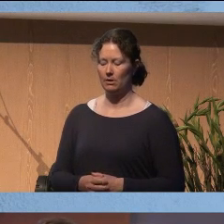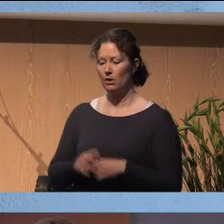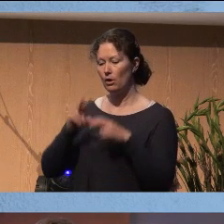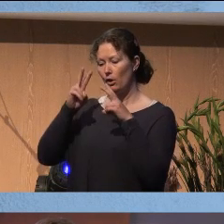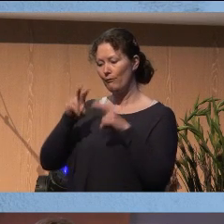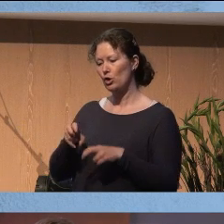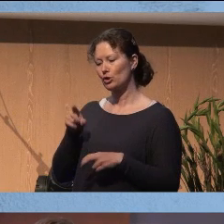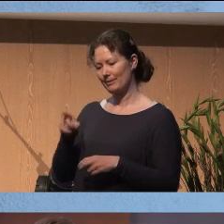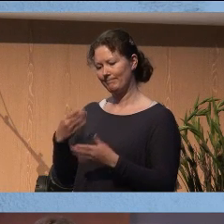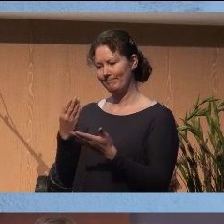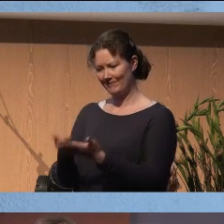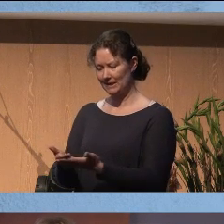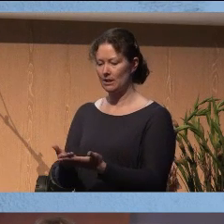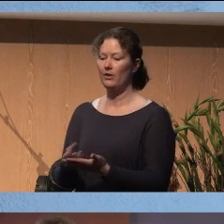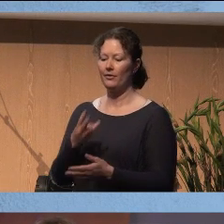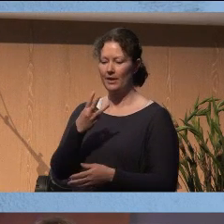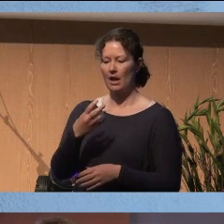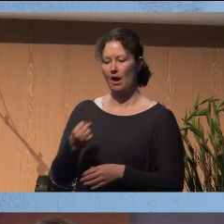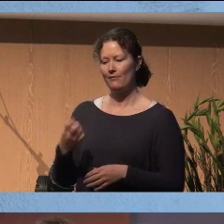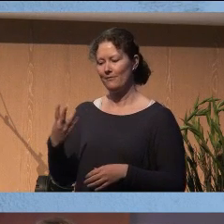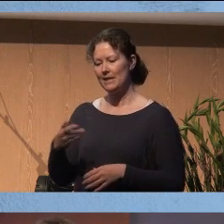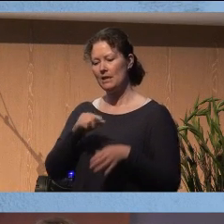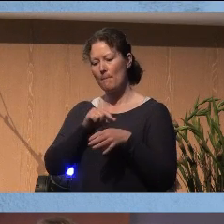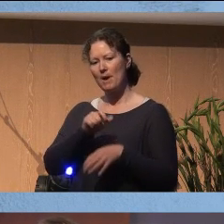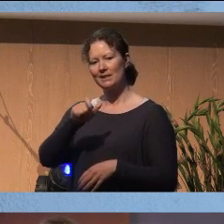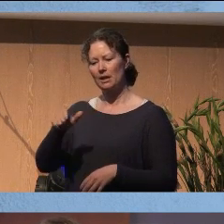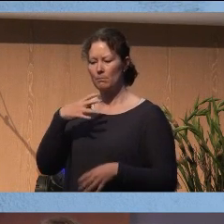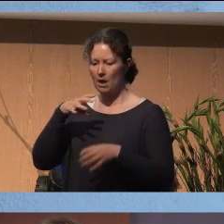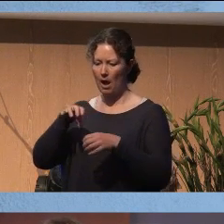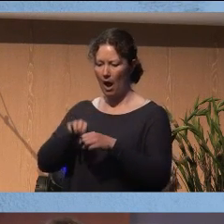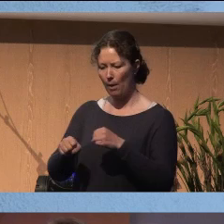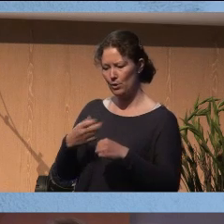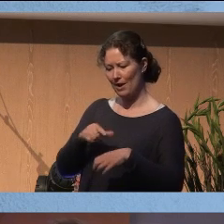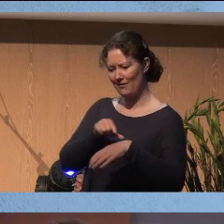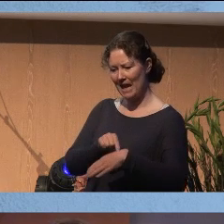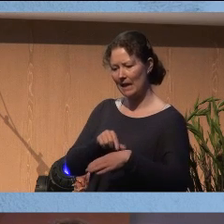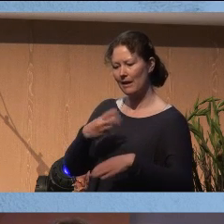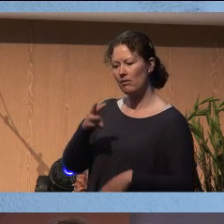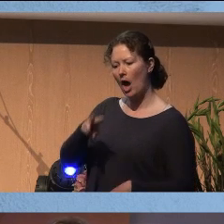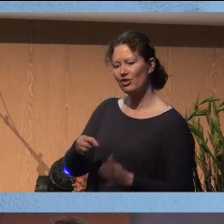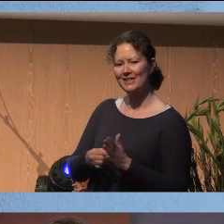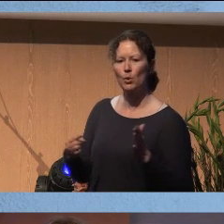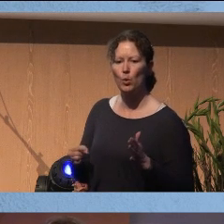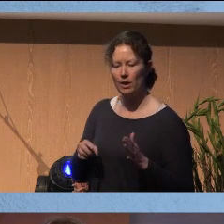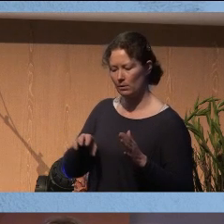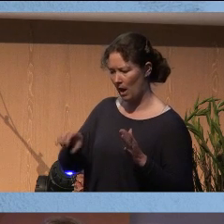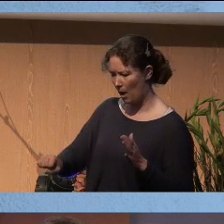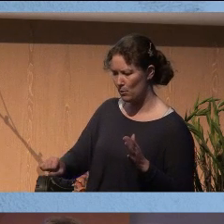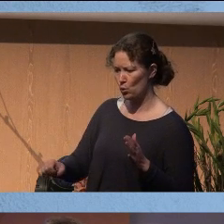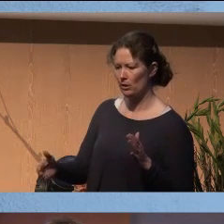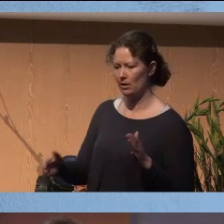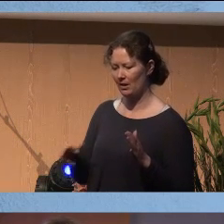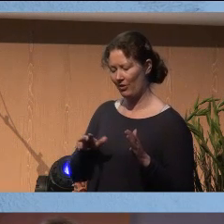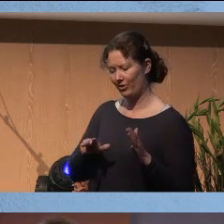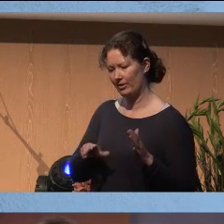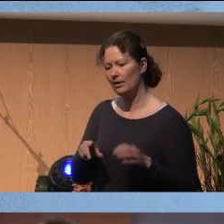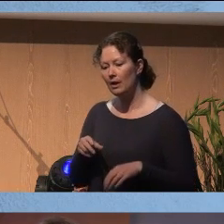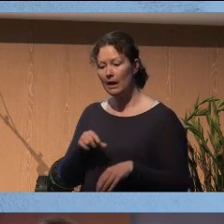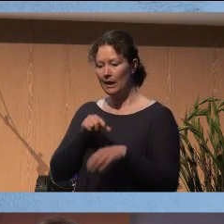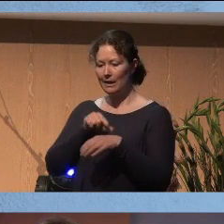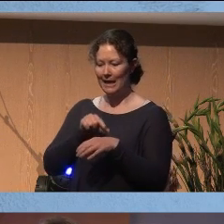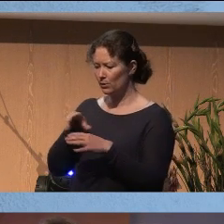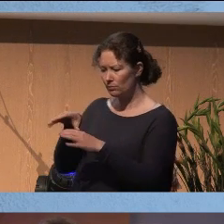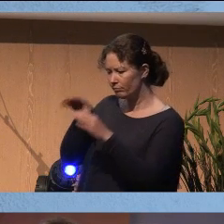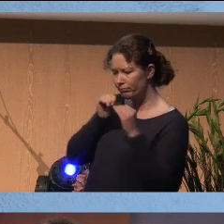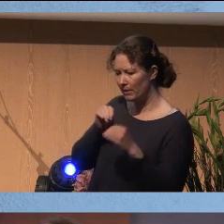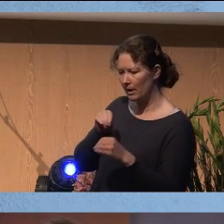Forskning fastslår at 3 av 4 pasienter ble avbrutt av legen etter 18 sekunder. Leger som ikke fanger opp